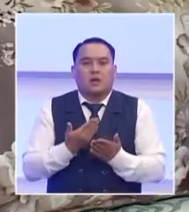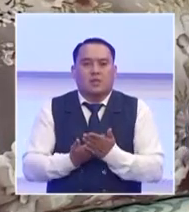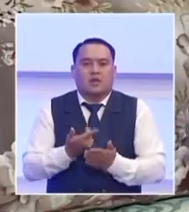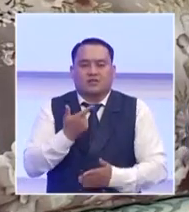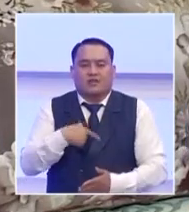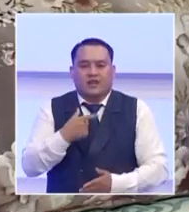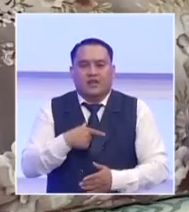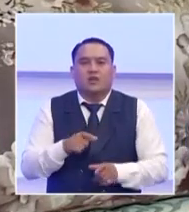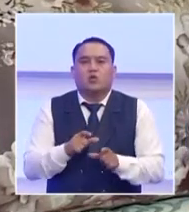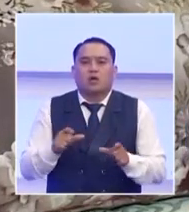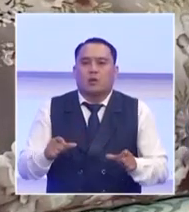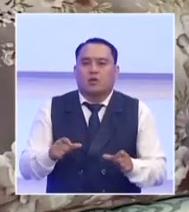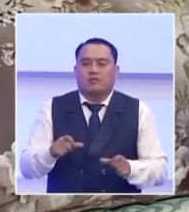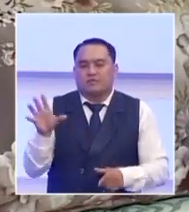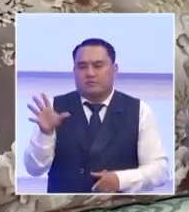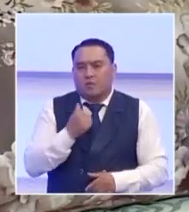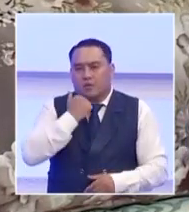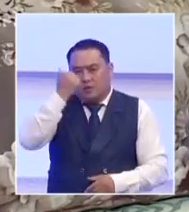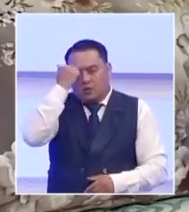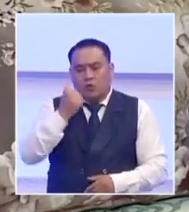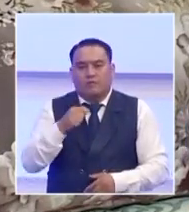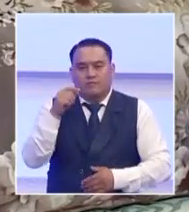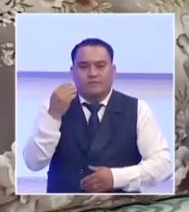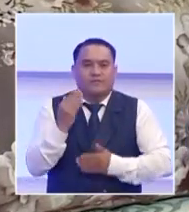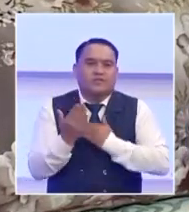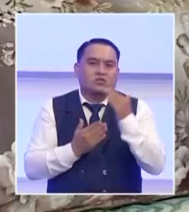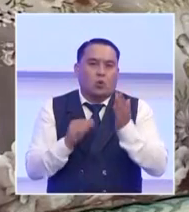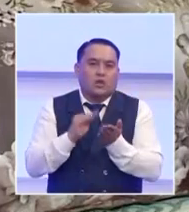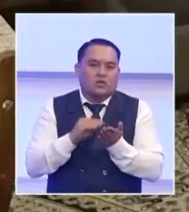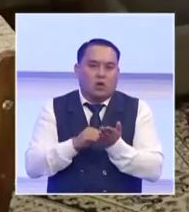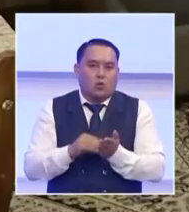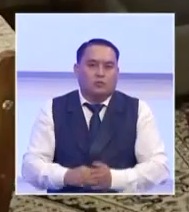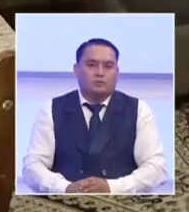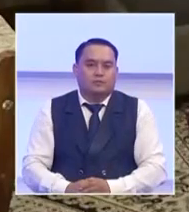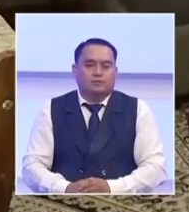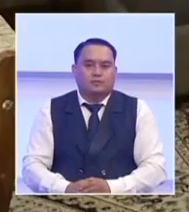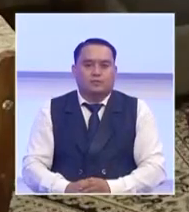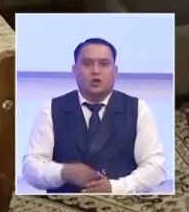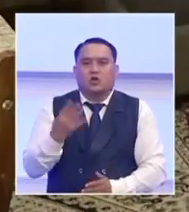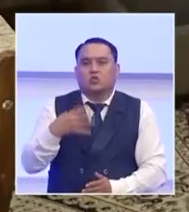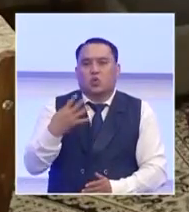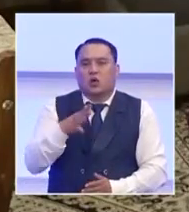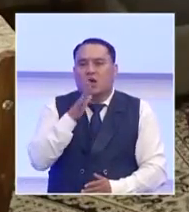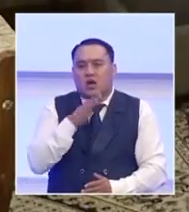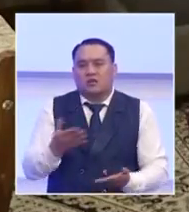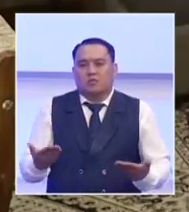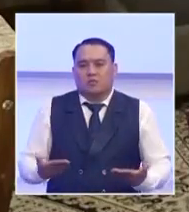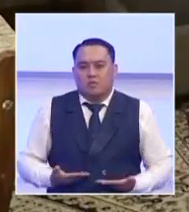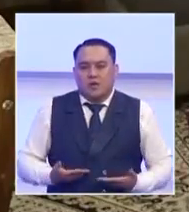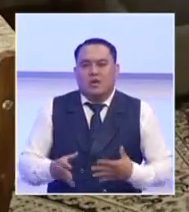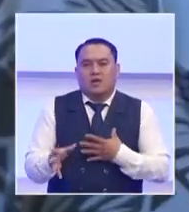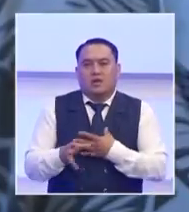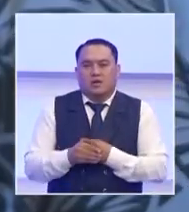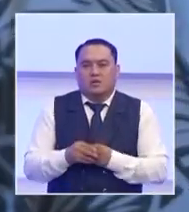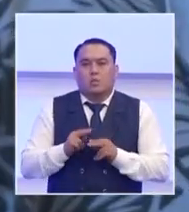своих земляков я признательна всем им за доверие высокую оценку более 40 лет жизни не сибае мухаммед беков